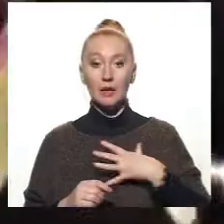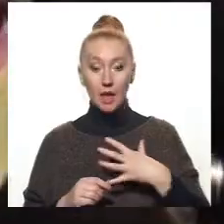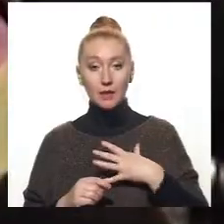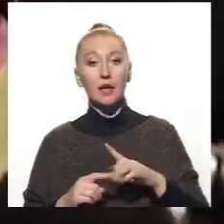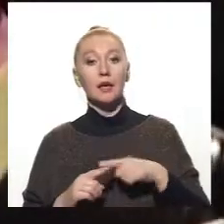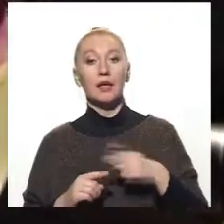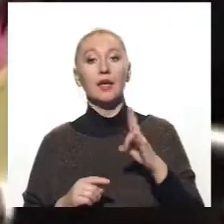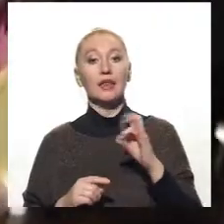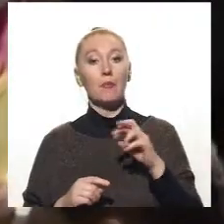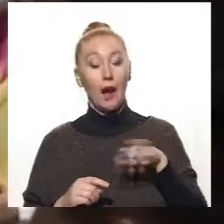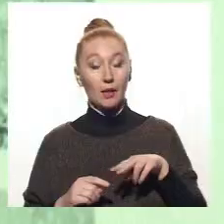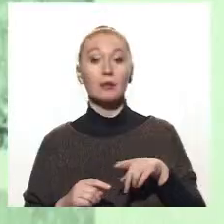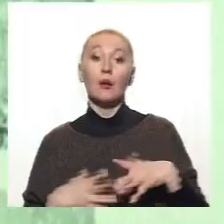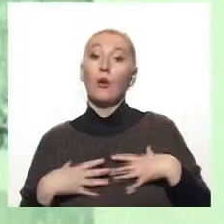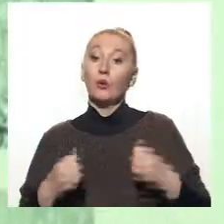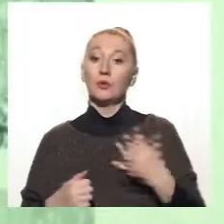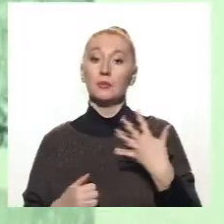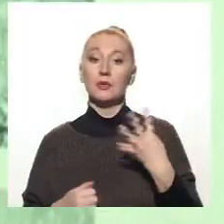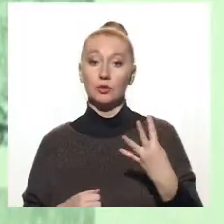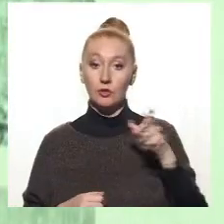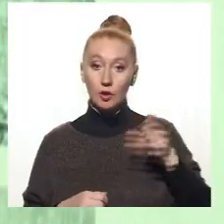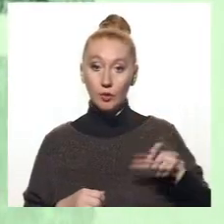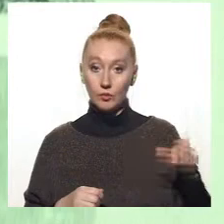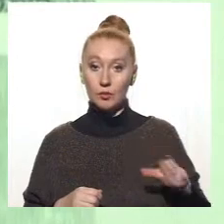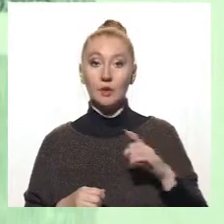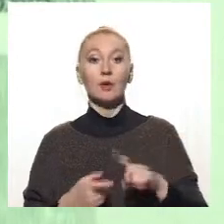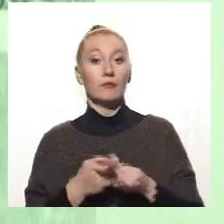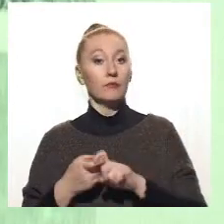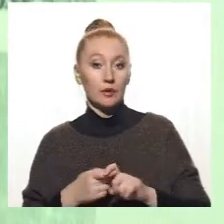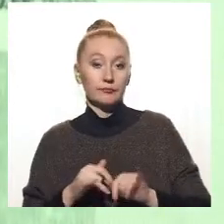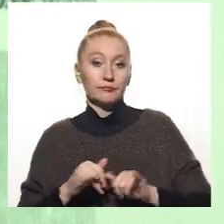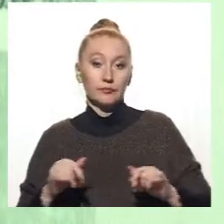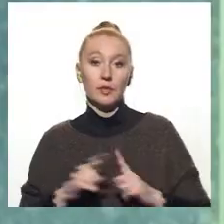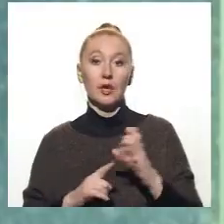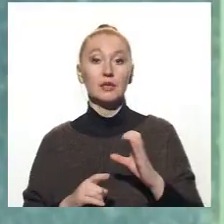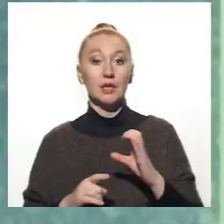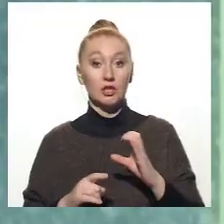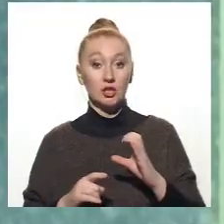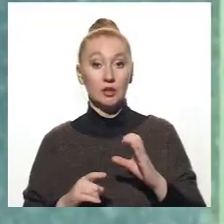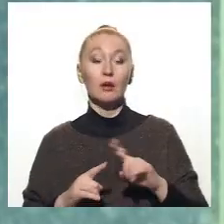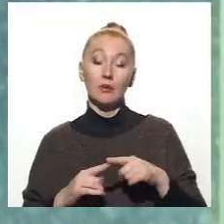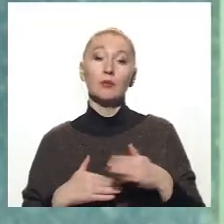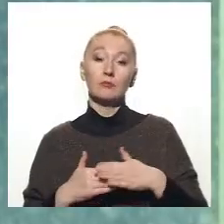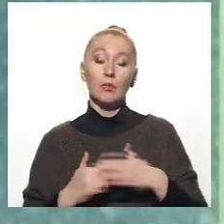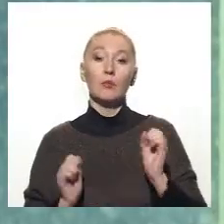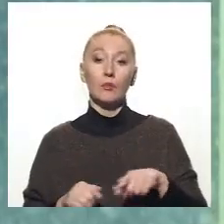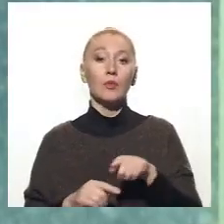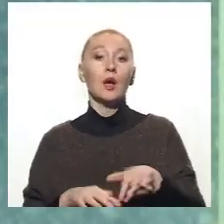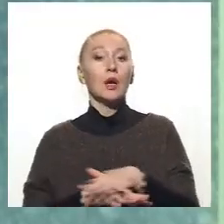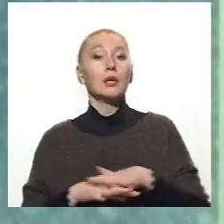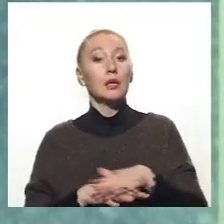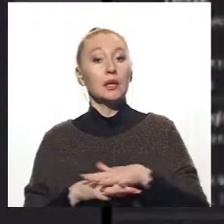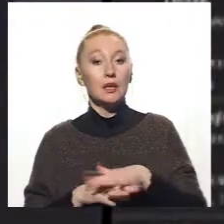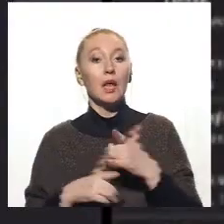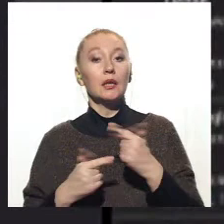та Непалі. Одужали 54 людини. Вірус почав ширитися на початку січня. Припускають, його джерелом став ринок,